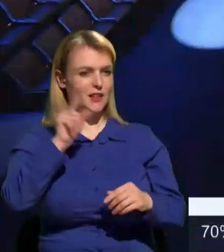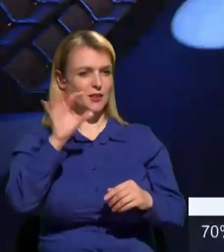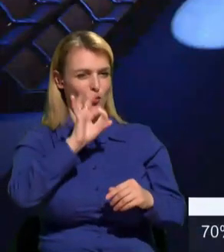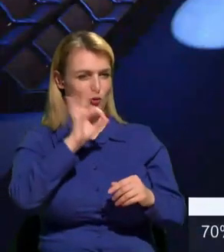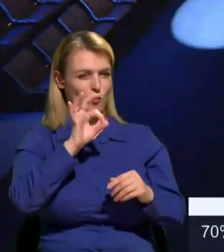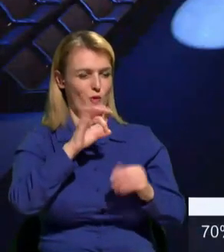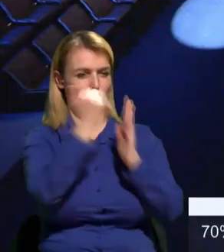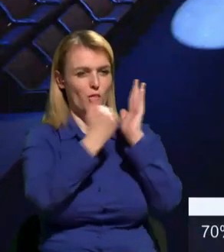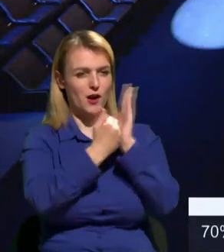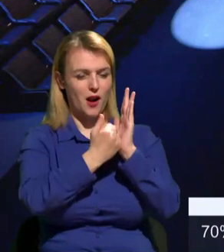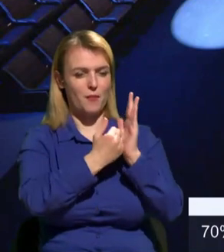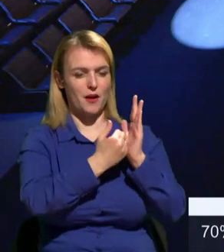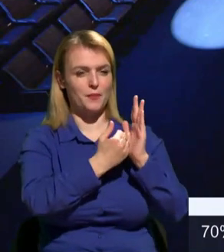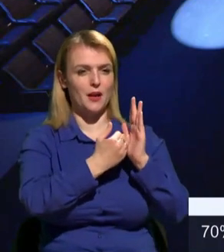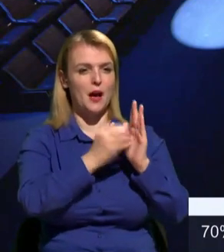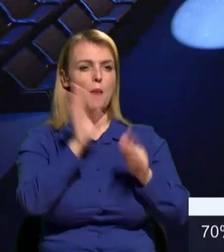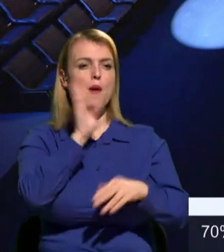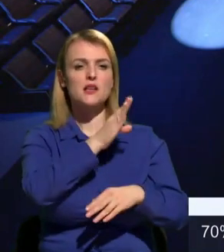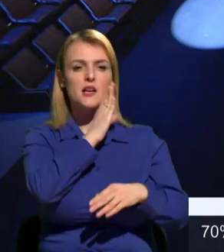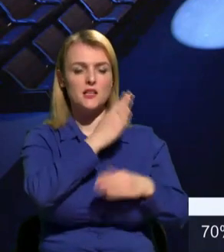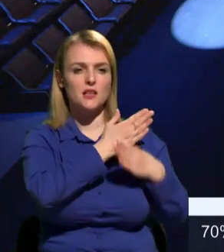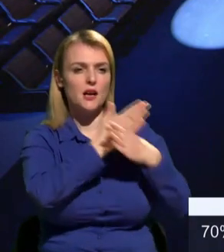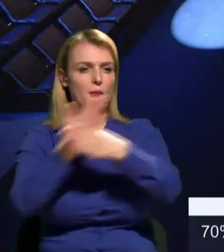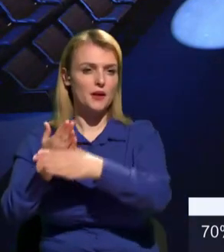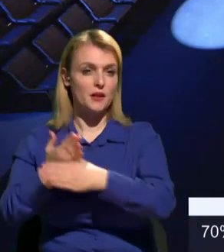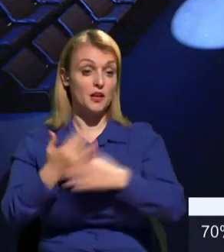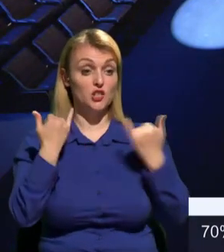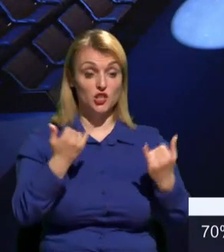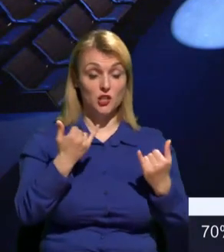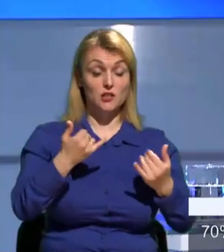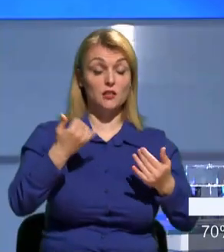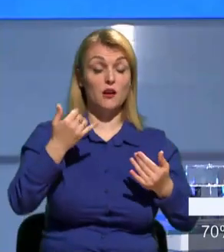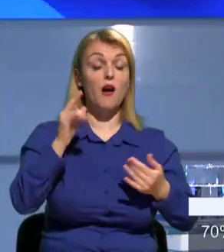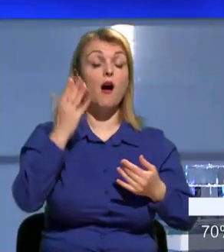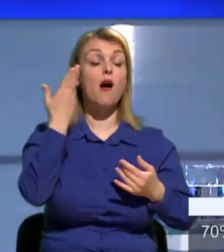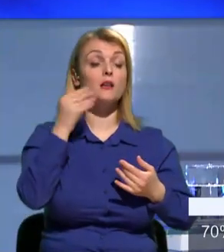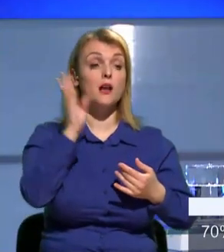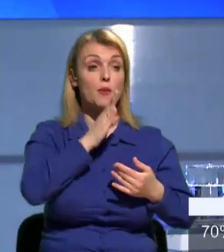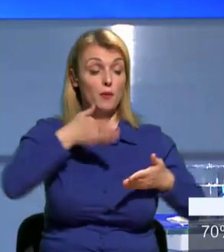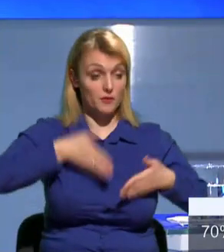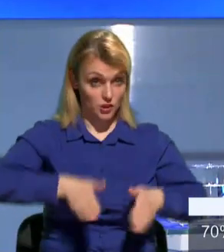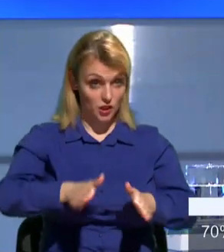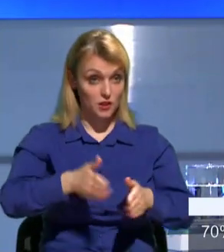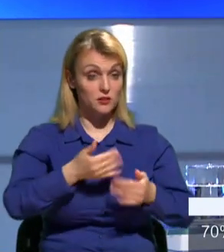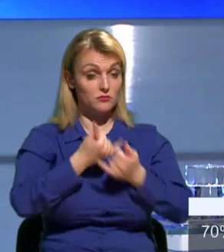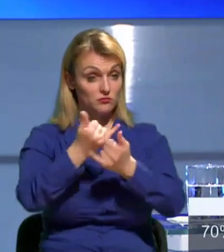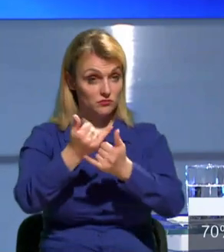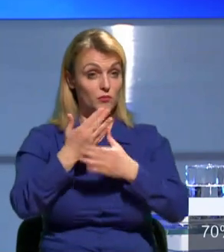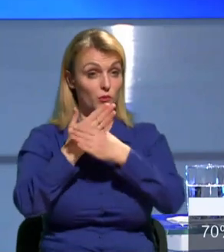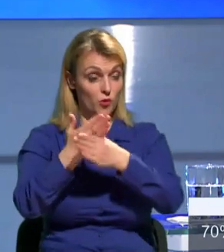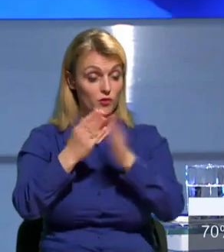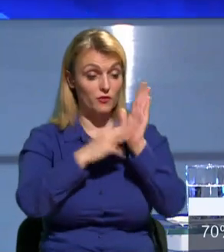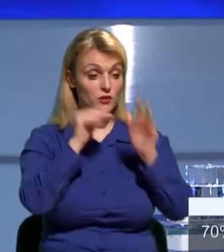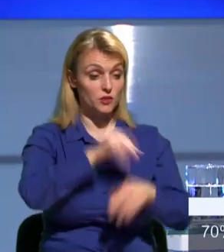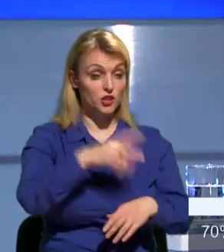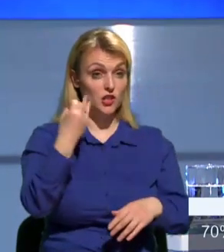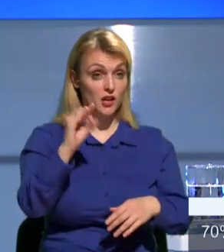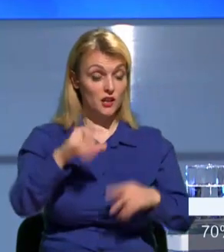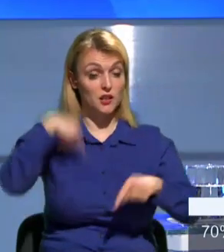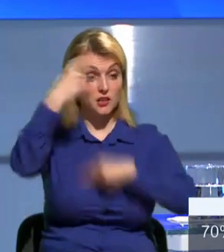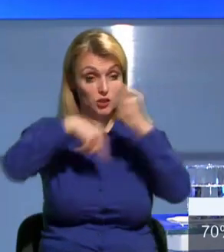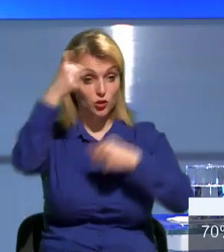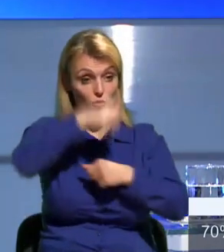copilului. Acum copilul la naștere, părinții primesc 8.299 de lei. Deja pentru anul viitor, guvernul a propus